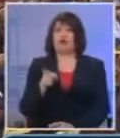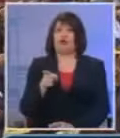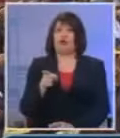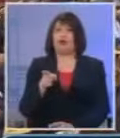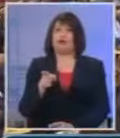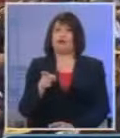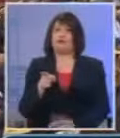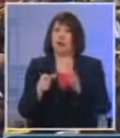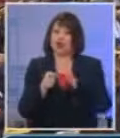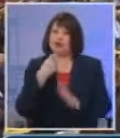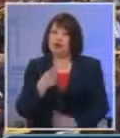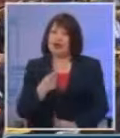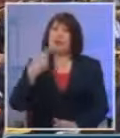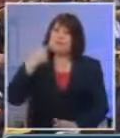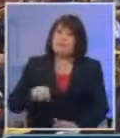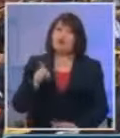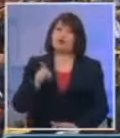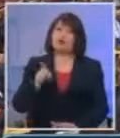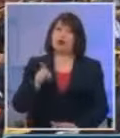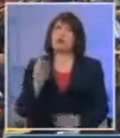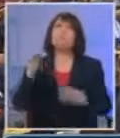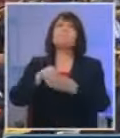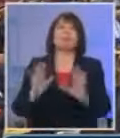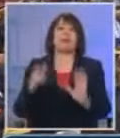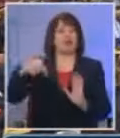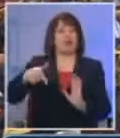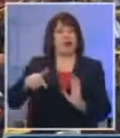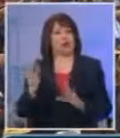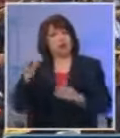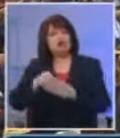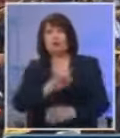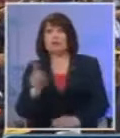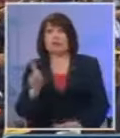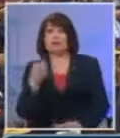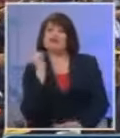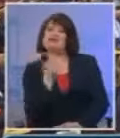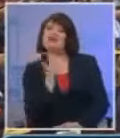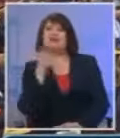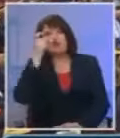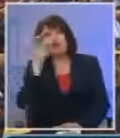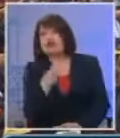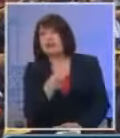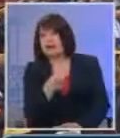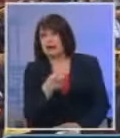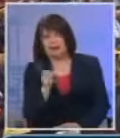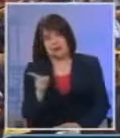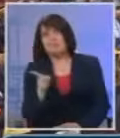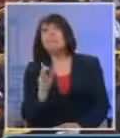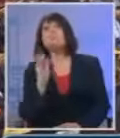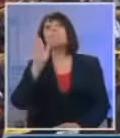Γιατί προσβάλλει. Επομένως μην παρεμβαίνετε. Αν έπρεπε να γίνει σύσταση, έπρεπε να γίνει στον κύριο